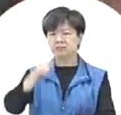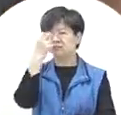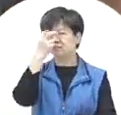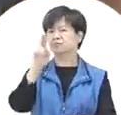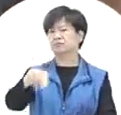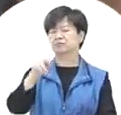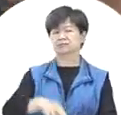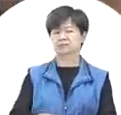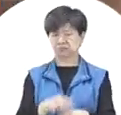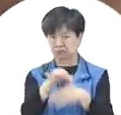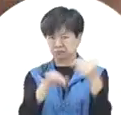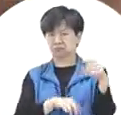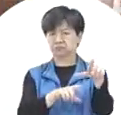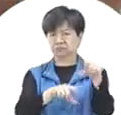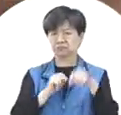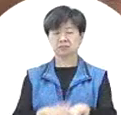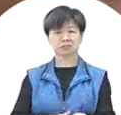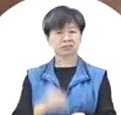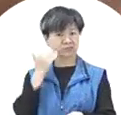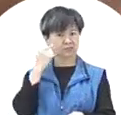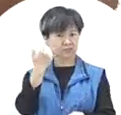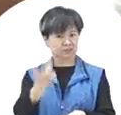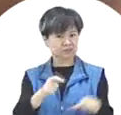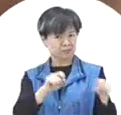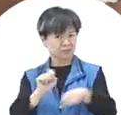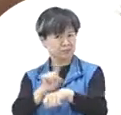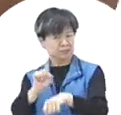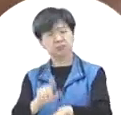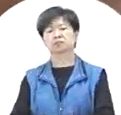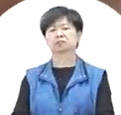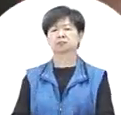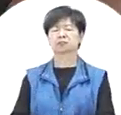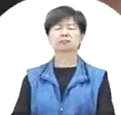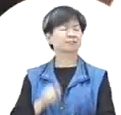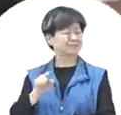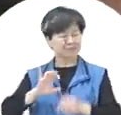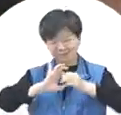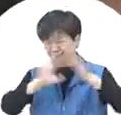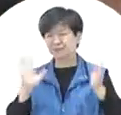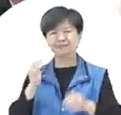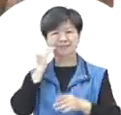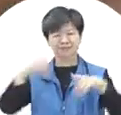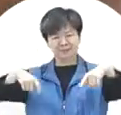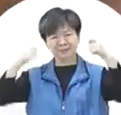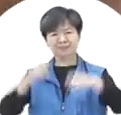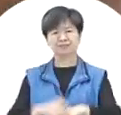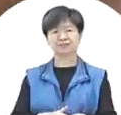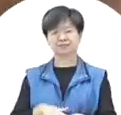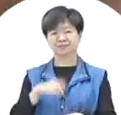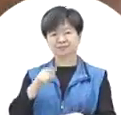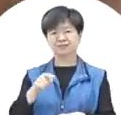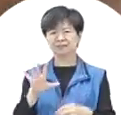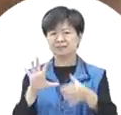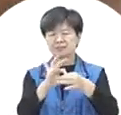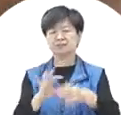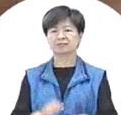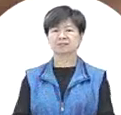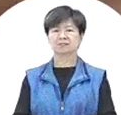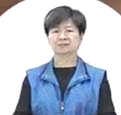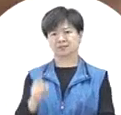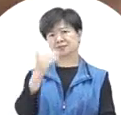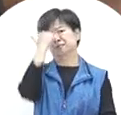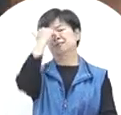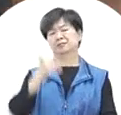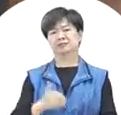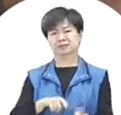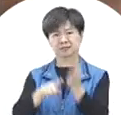查我们的规范。 你晚一个小时啊？ 没有，跟那个没有关系。如果我再吊篮， 这就是专业的傲慢啦、 啊。是什么傲慢？这专